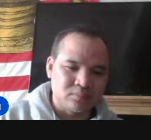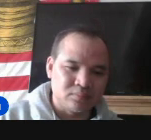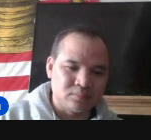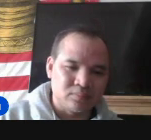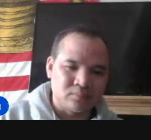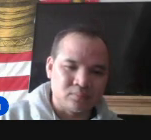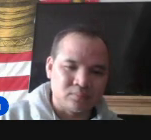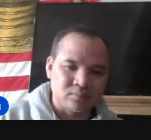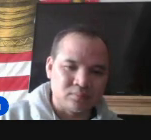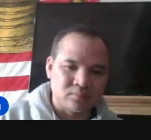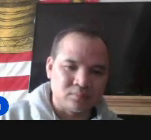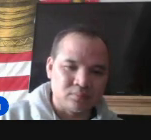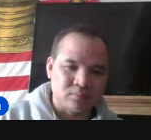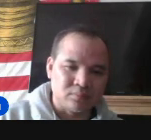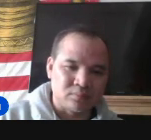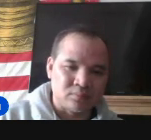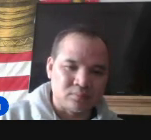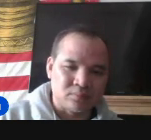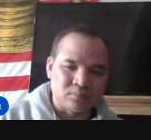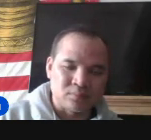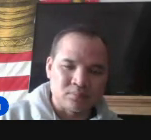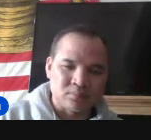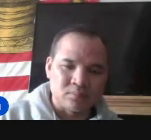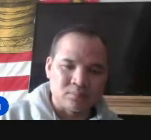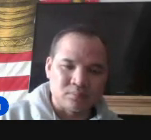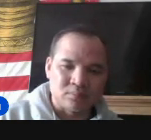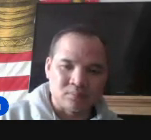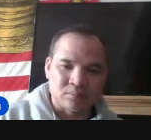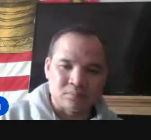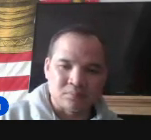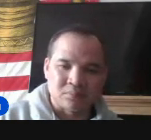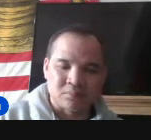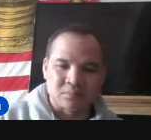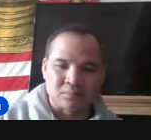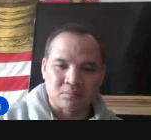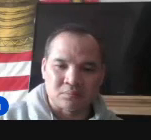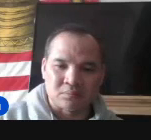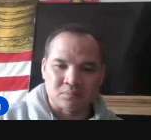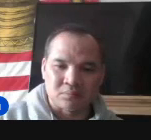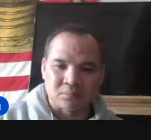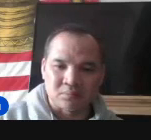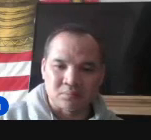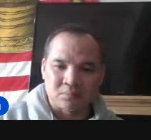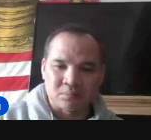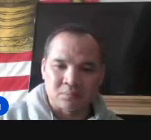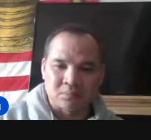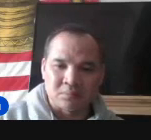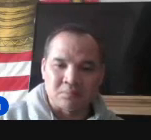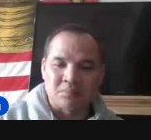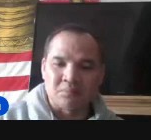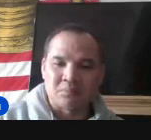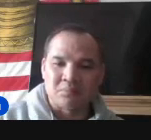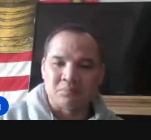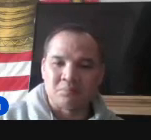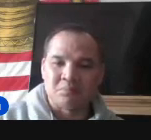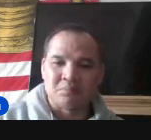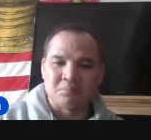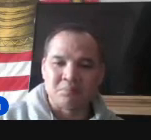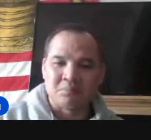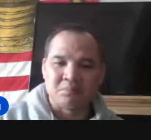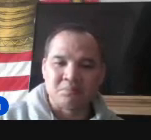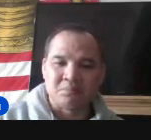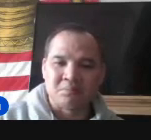ได้ขนาดนี้แล้วจะต้องทำอะไรต่อสำหรับเมืองเมียวดีที่เคนยูเข้าไปได้ขนาดนี้ แต่ไหนแต่ไรมาเนี่ยพื้น